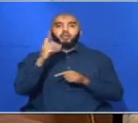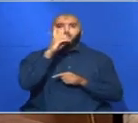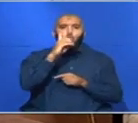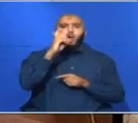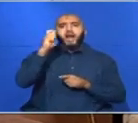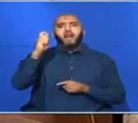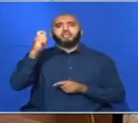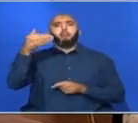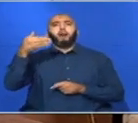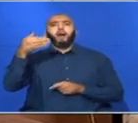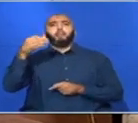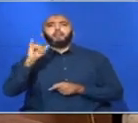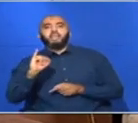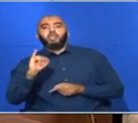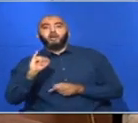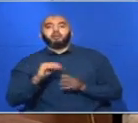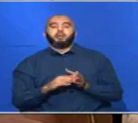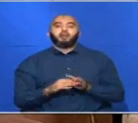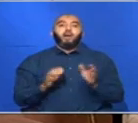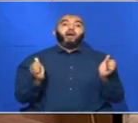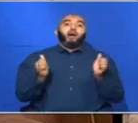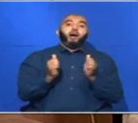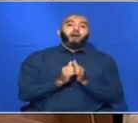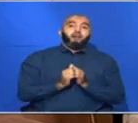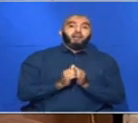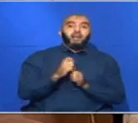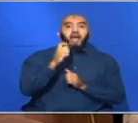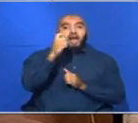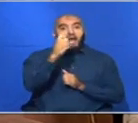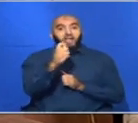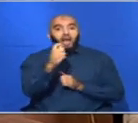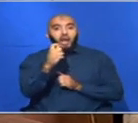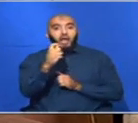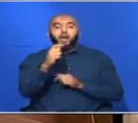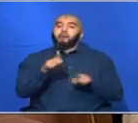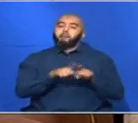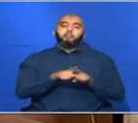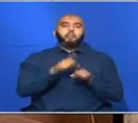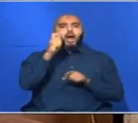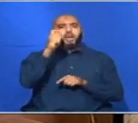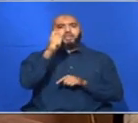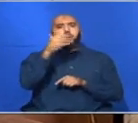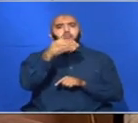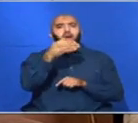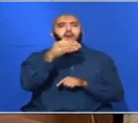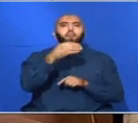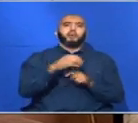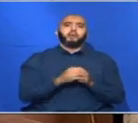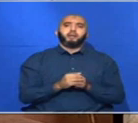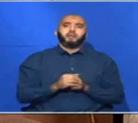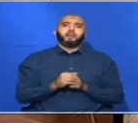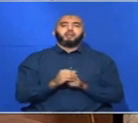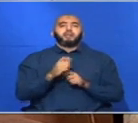مع العصر ظهرا وعصرا ومغربا مع المغرب ظهرا